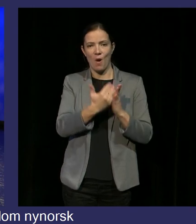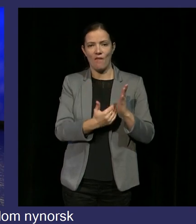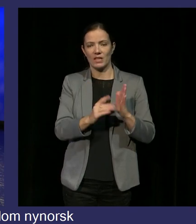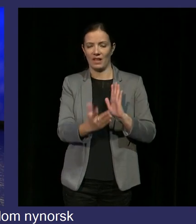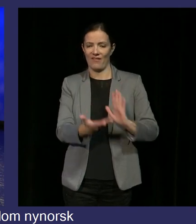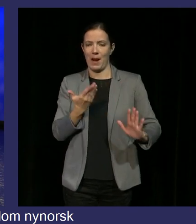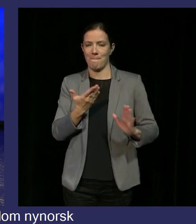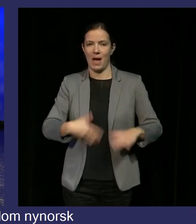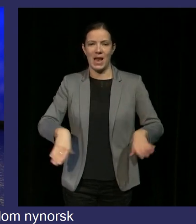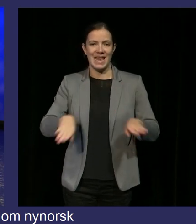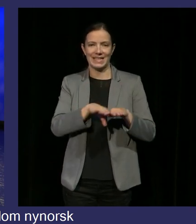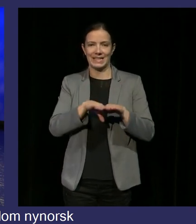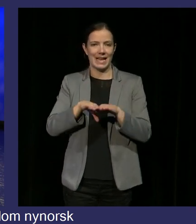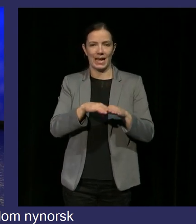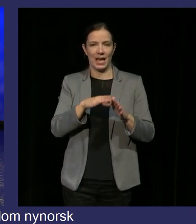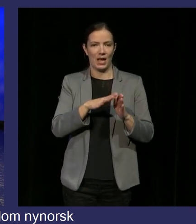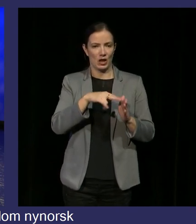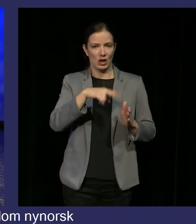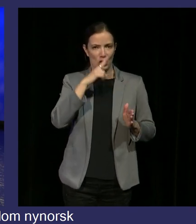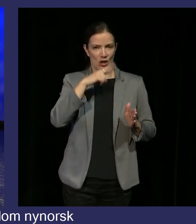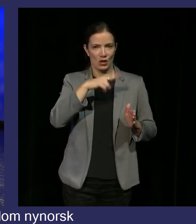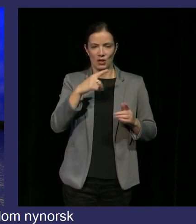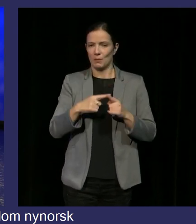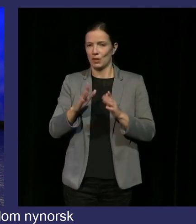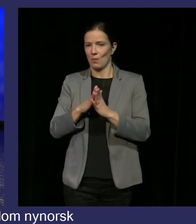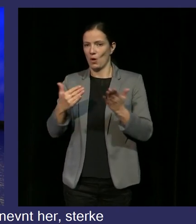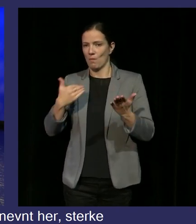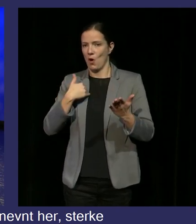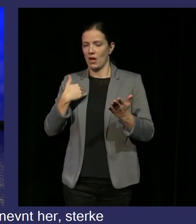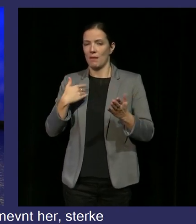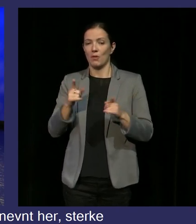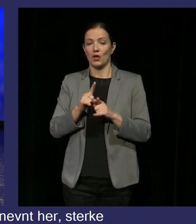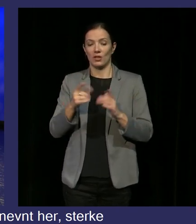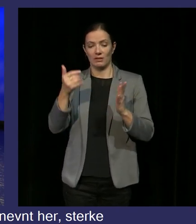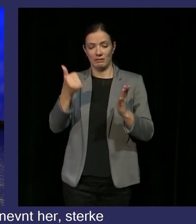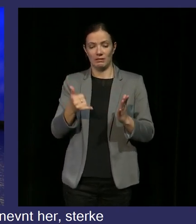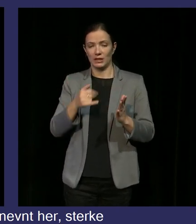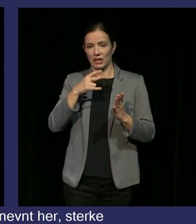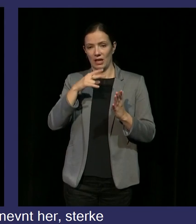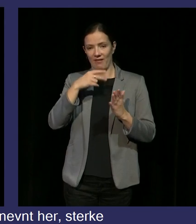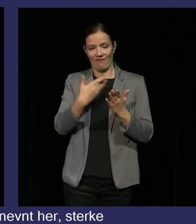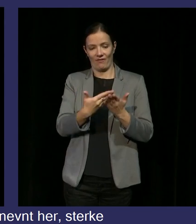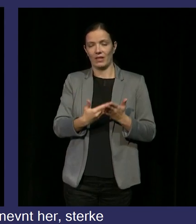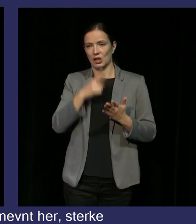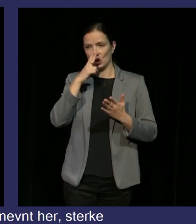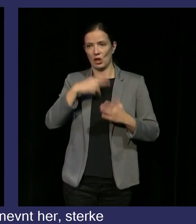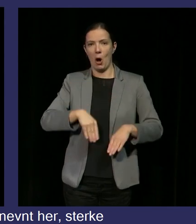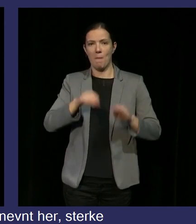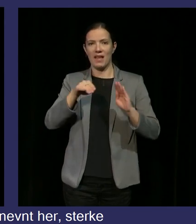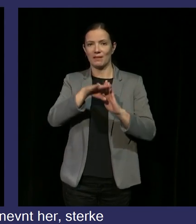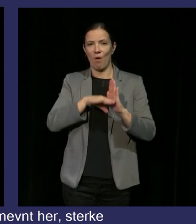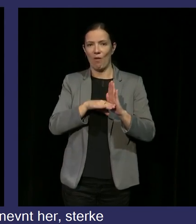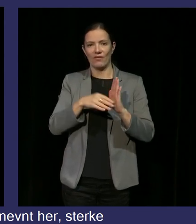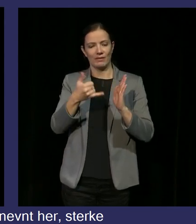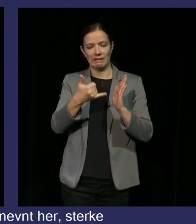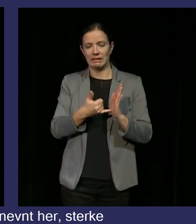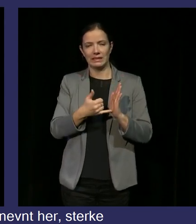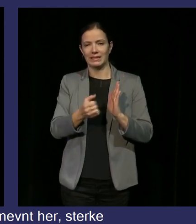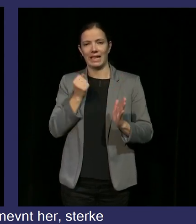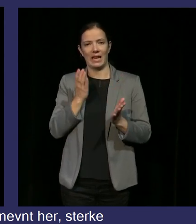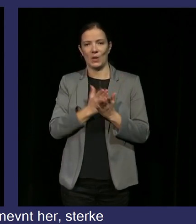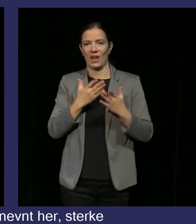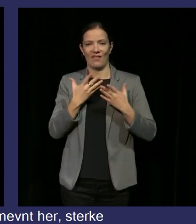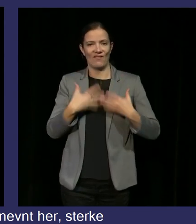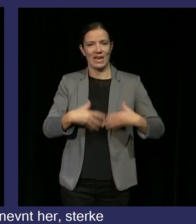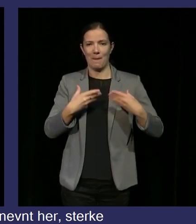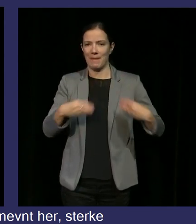det og likestille med nynorske bokmål, så inneholder ikke det fremlegget til ny opplæringslov, som vi har hørt blitt nevnt her, sterke nok verkemiddel